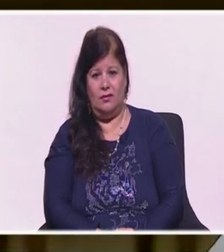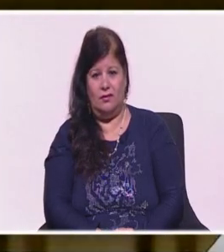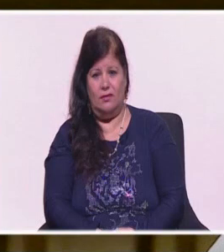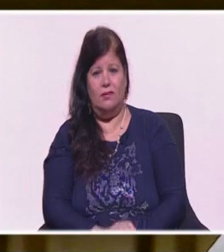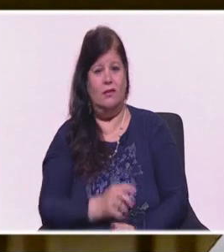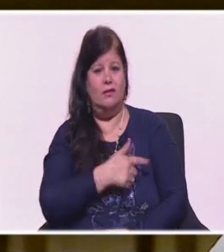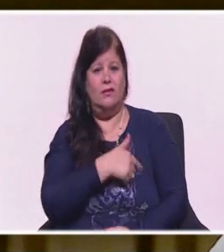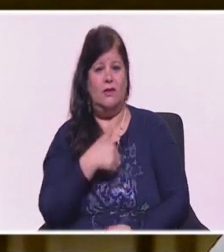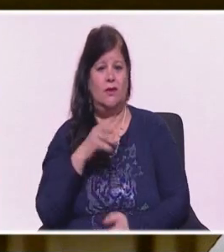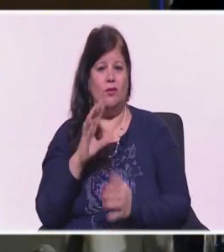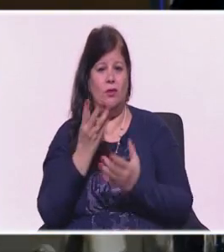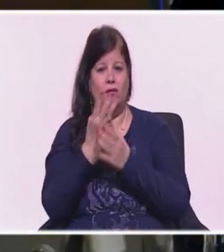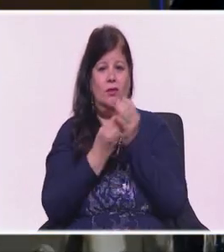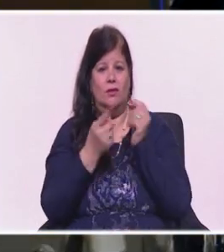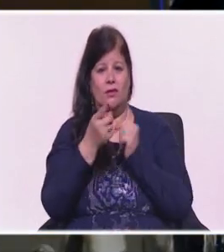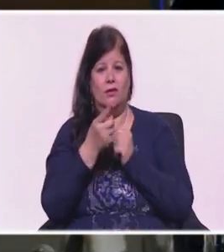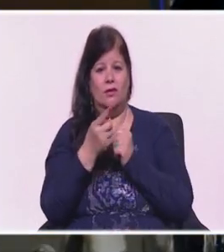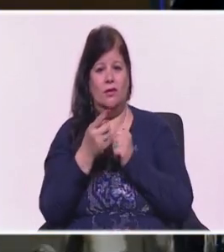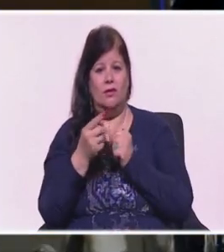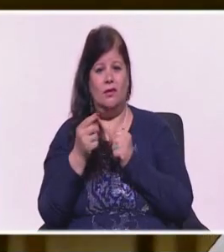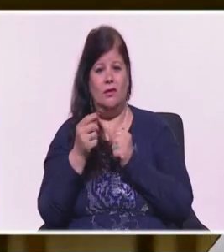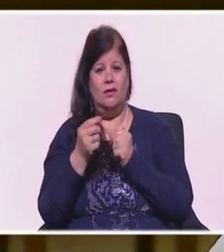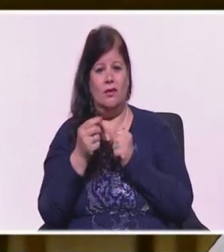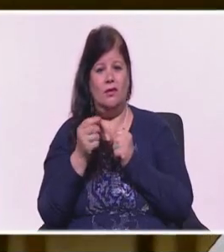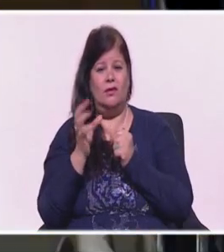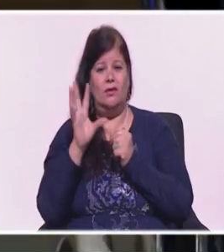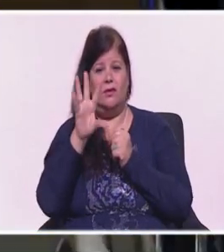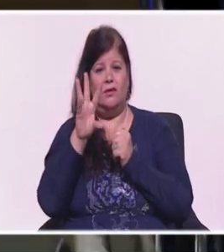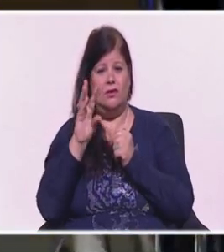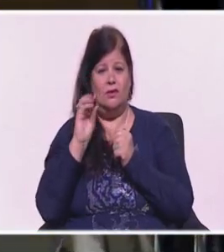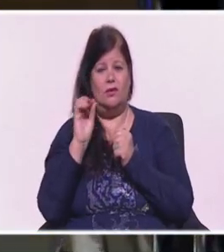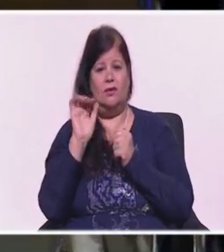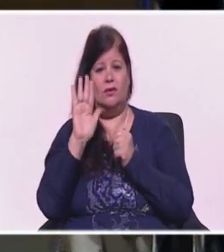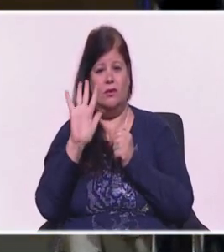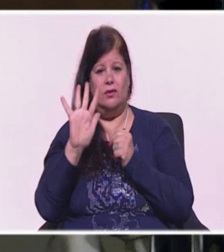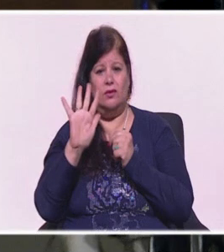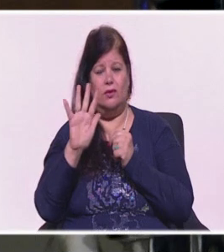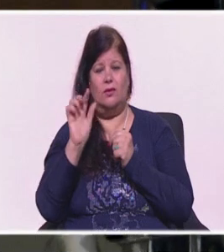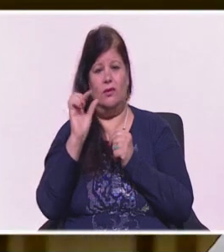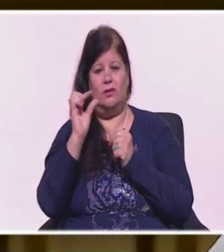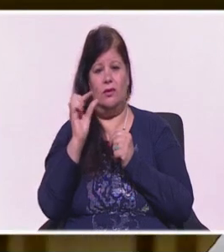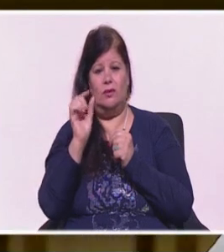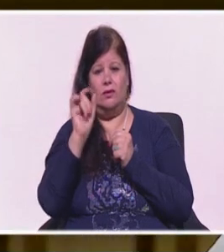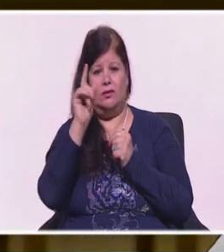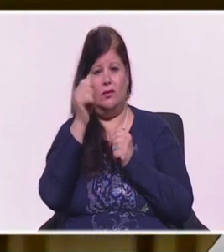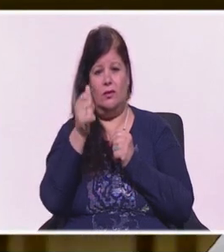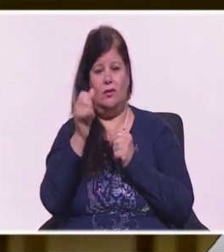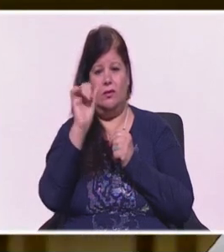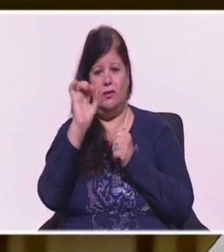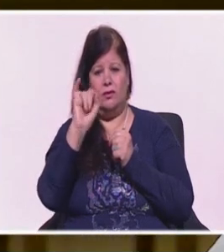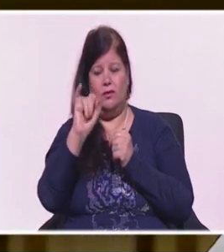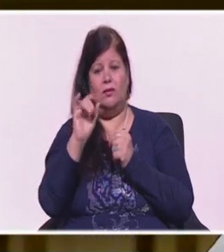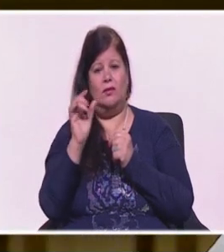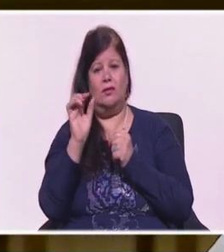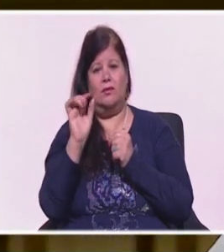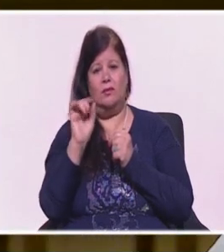اسمه ايه ابنك؟ اسمه هشام. هشام ايه؟ محمد حسن. هشام محمد حسن.